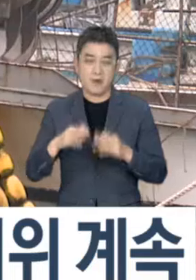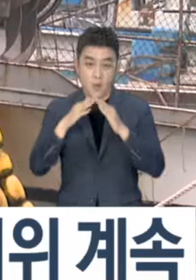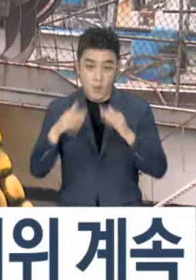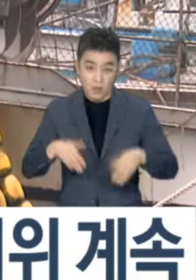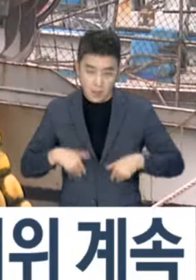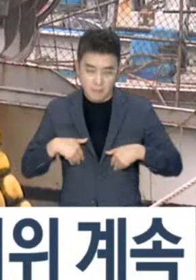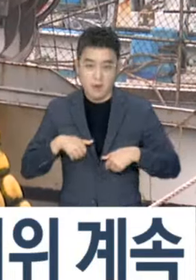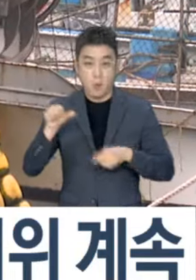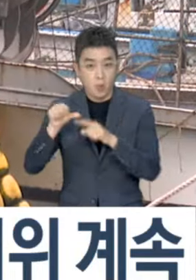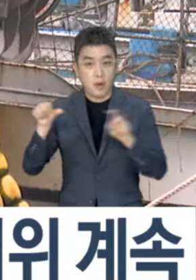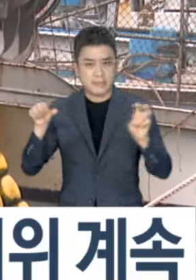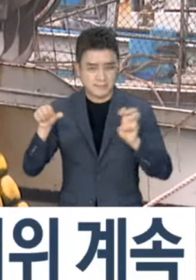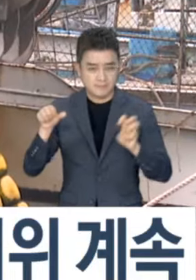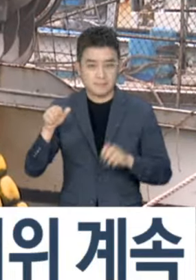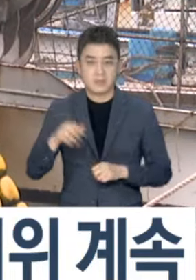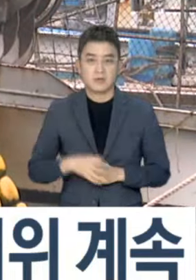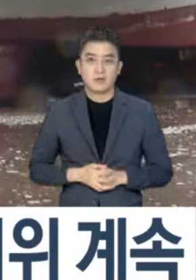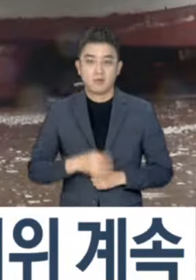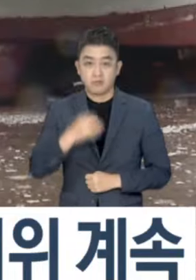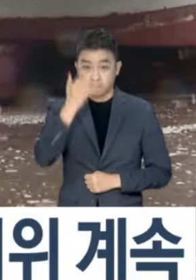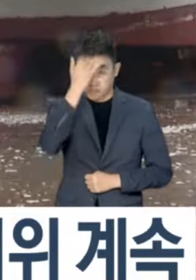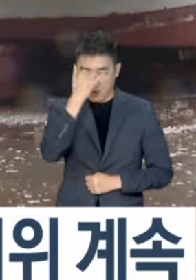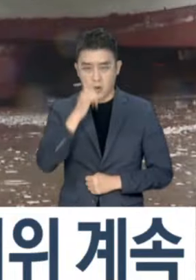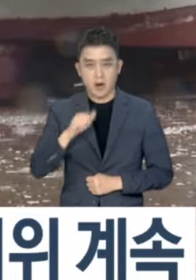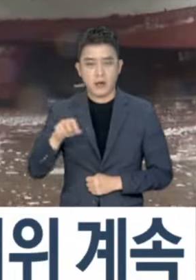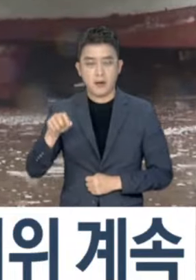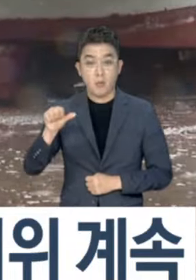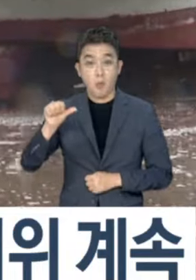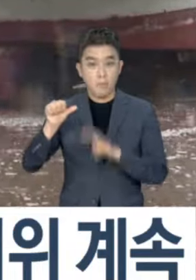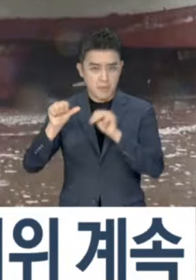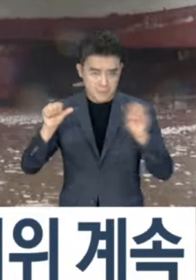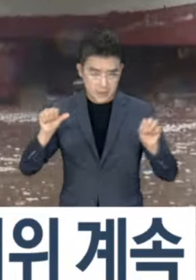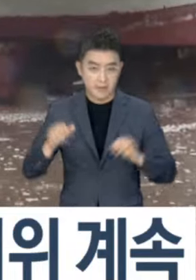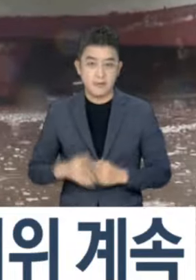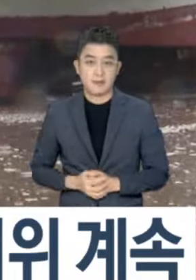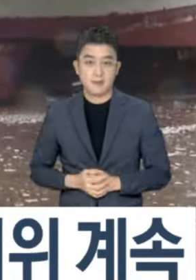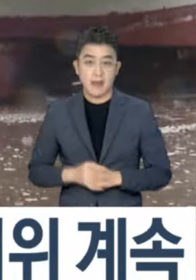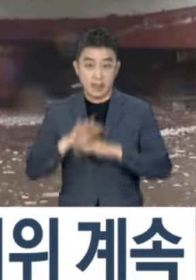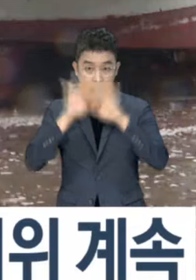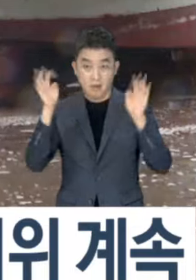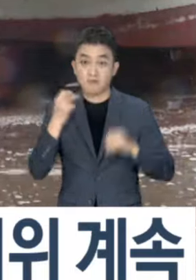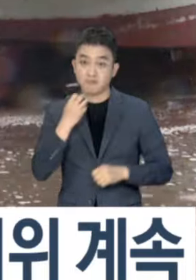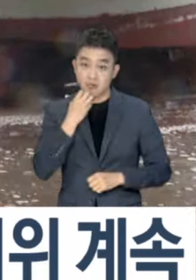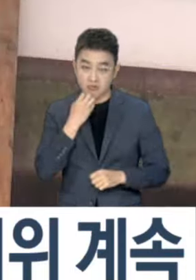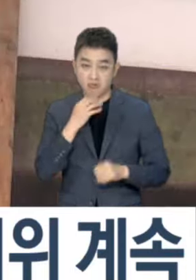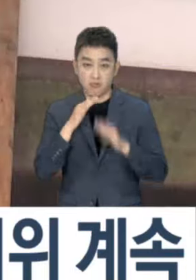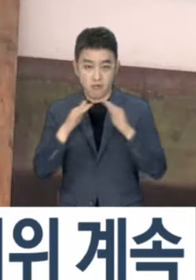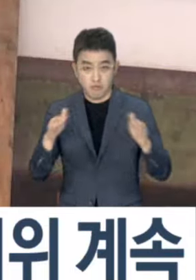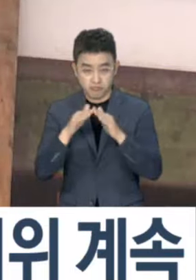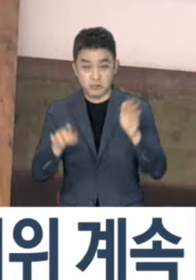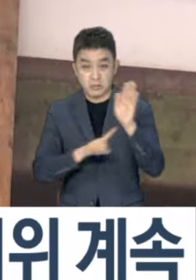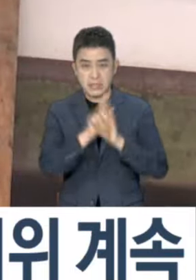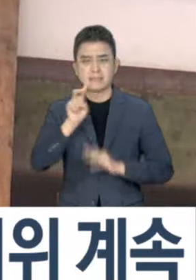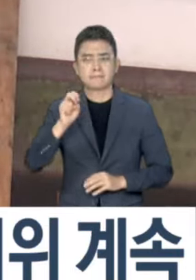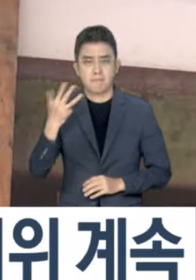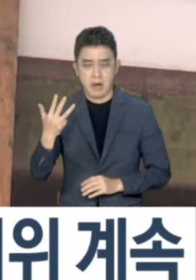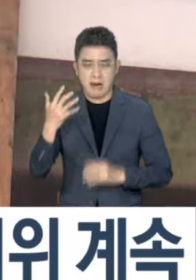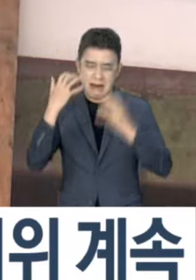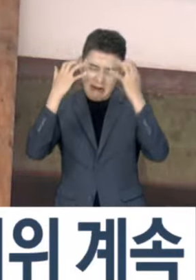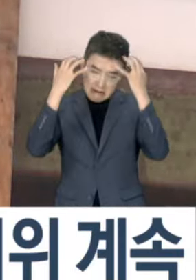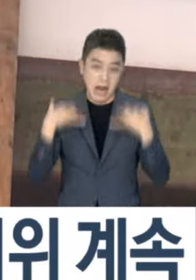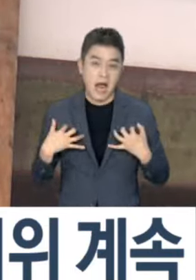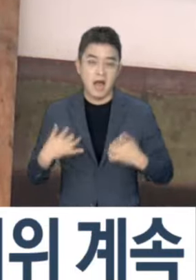20mm, 충청은 5mm 안팎으로 소나기가 내리겠고요. 한낮에는 서울과 전주 28도까지 오르면서